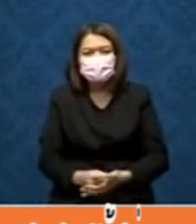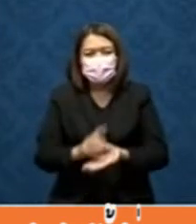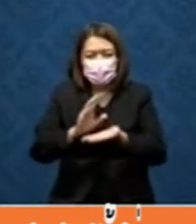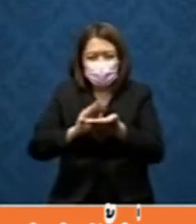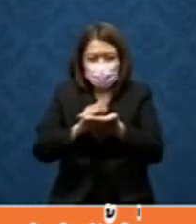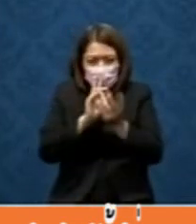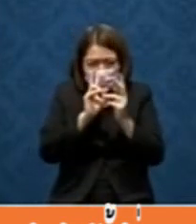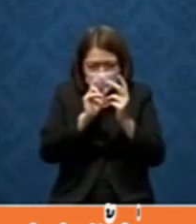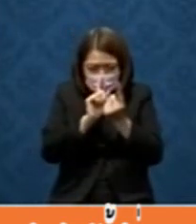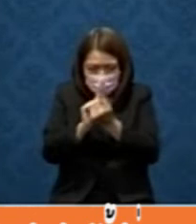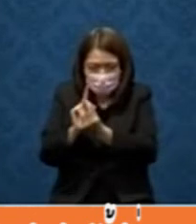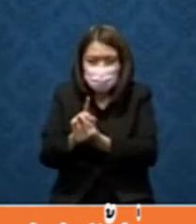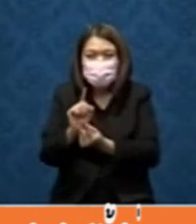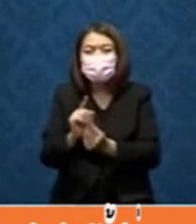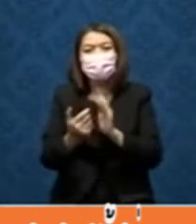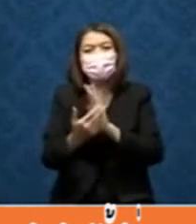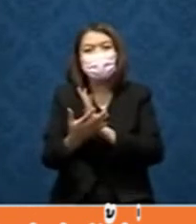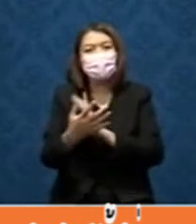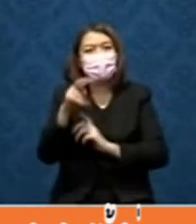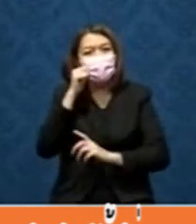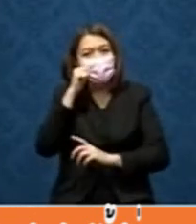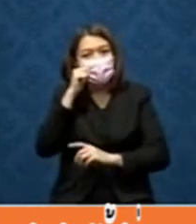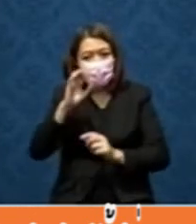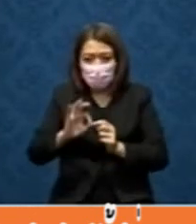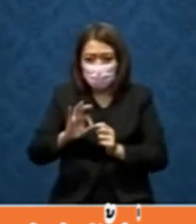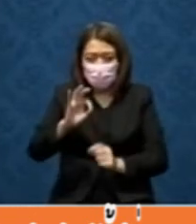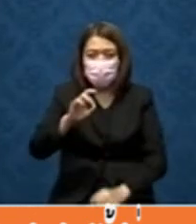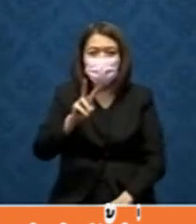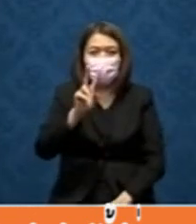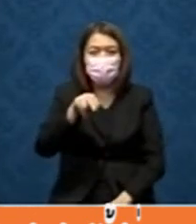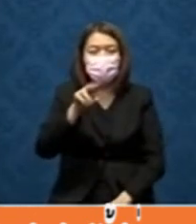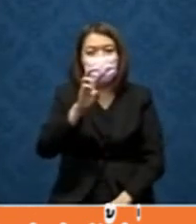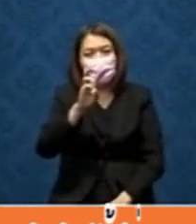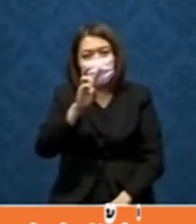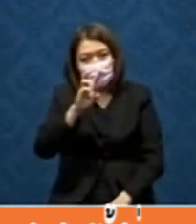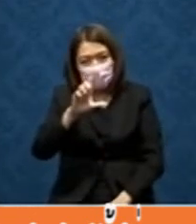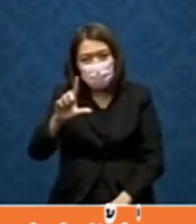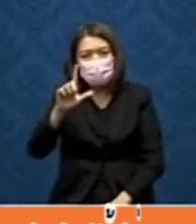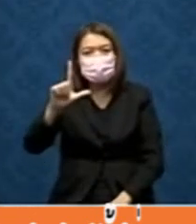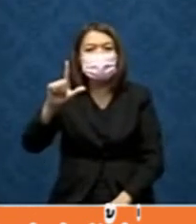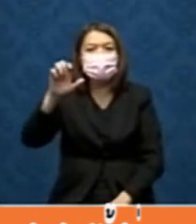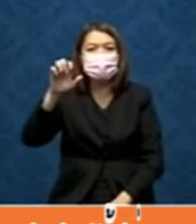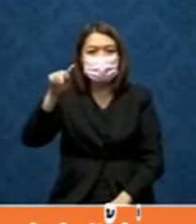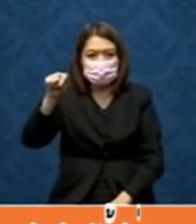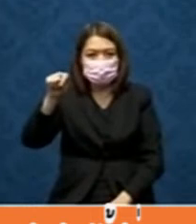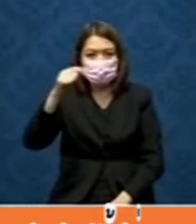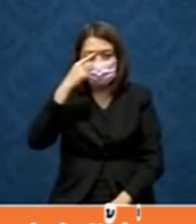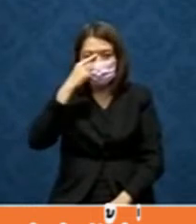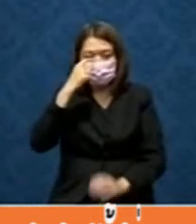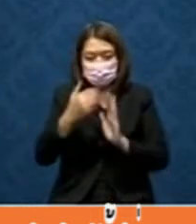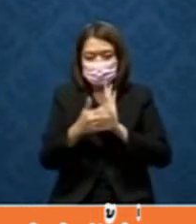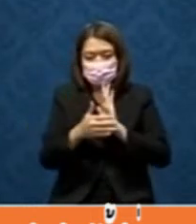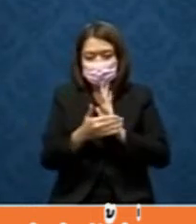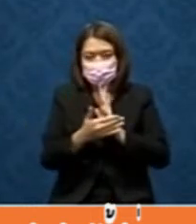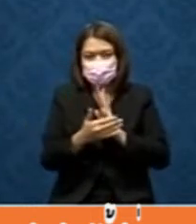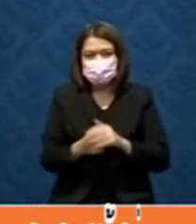ข้อมูทเราพบก็คือวาน้ำในผาอิสารไม่ได้น้อยครับ2,006 ล้านลิตรที่อยู่ใผ้าอิส